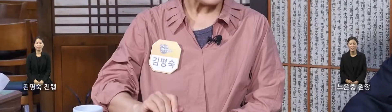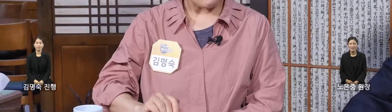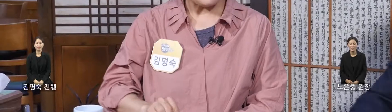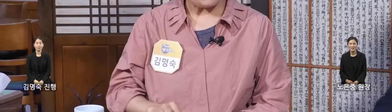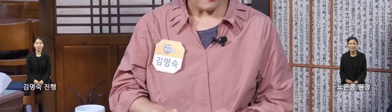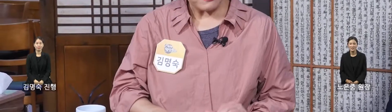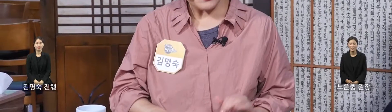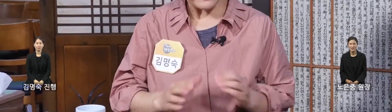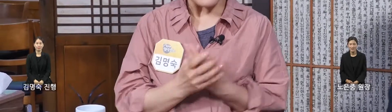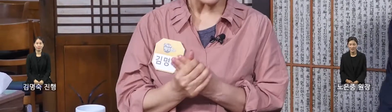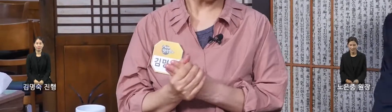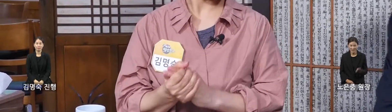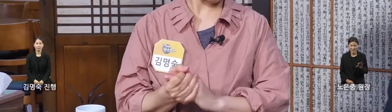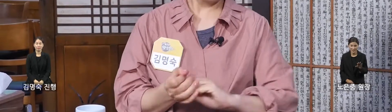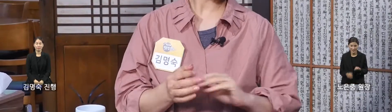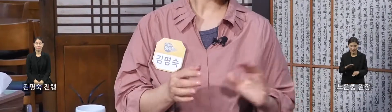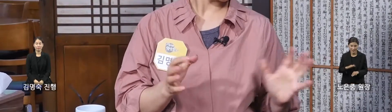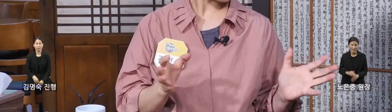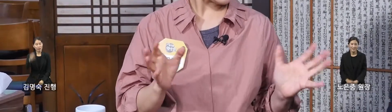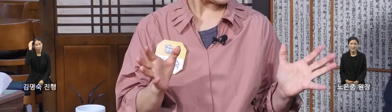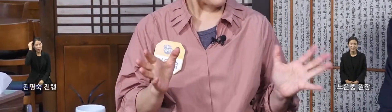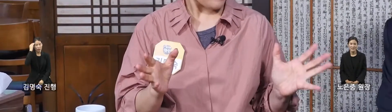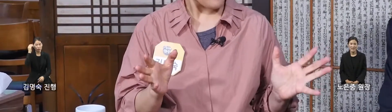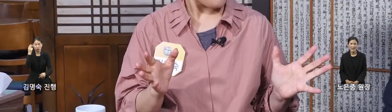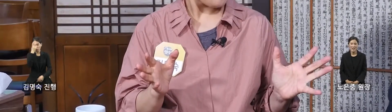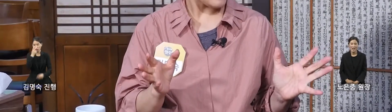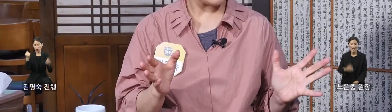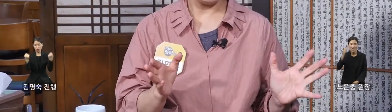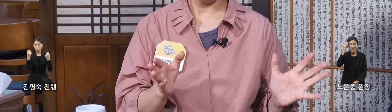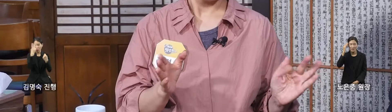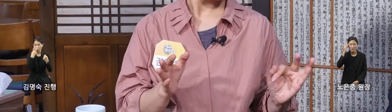예. 원장님. 예. 한국 건강 관리 협회.